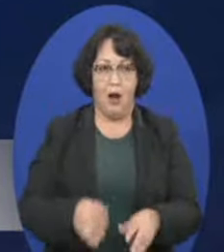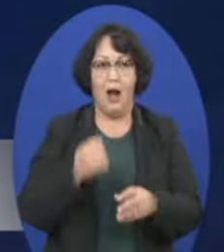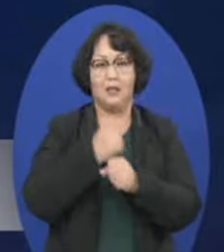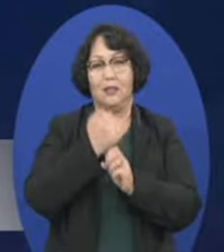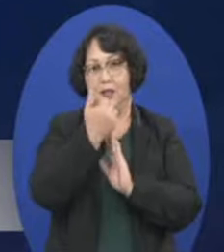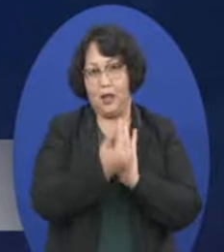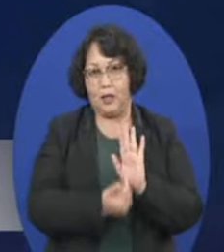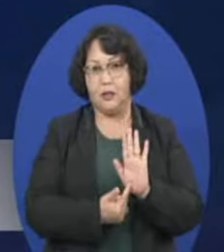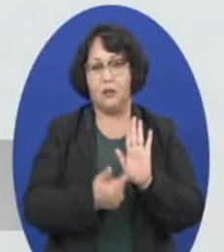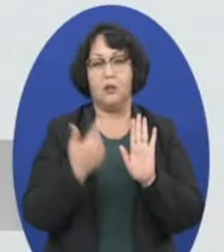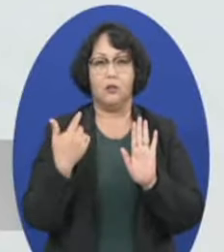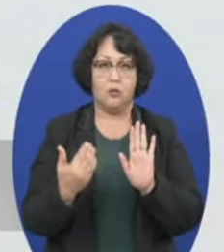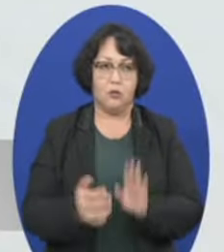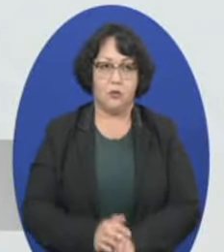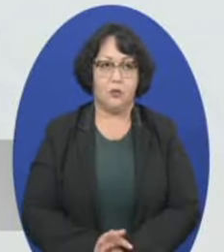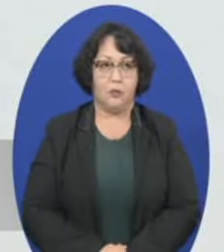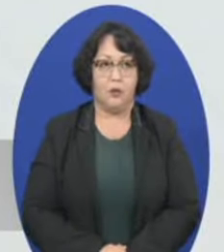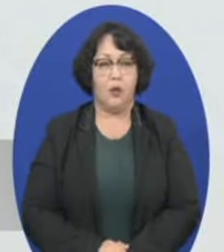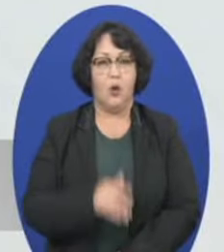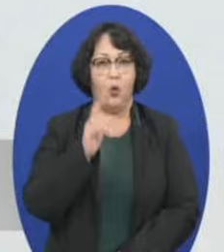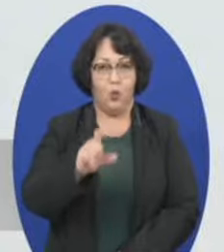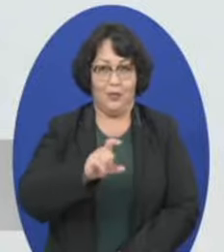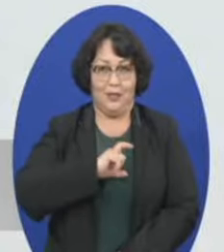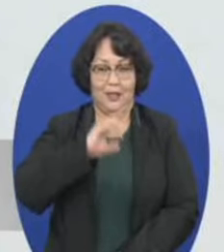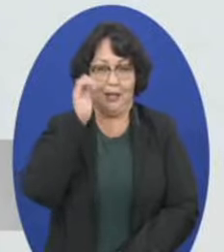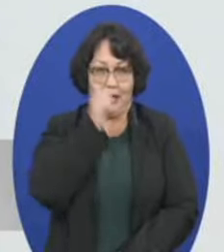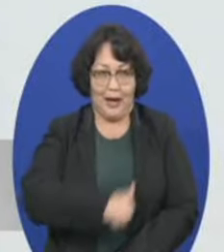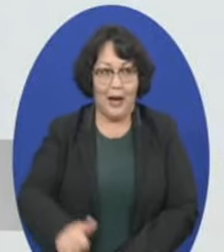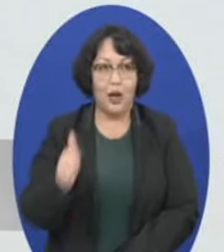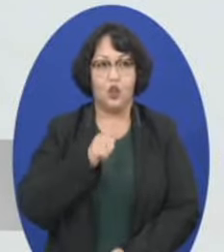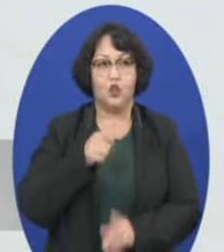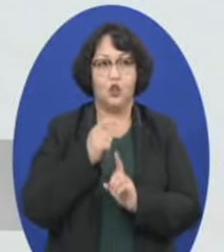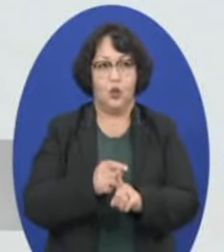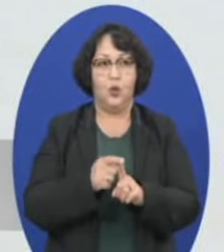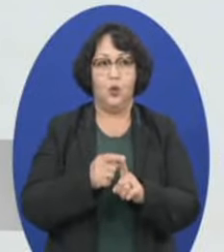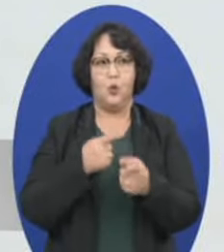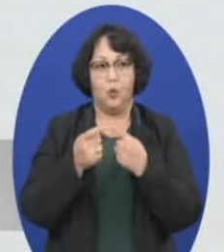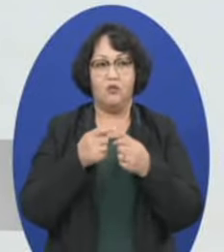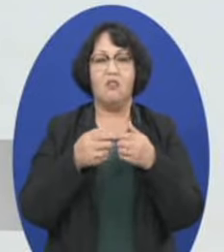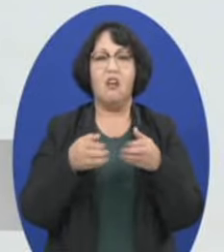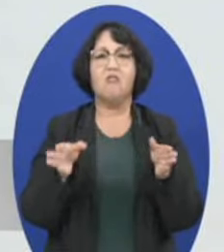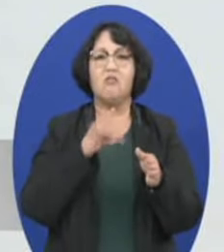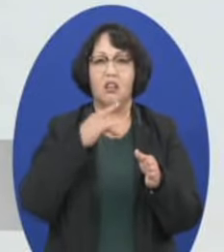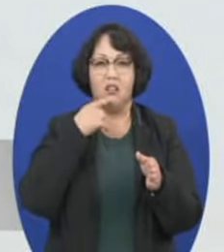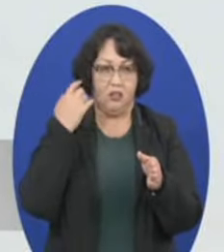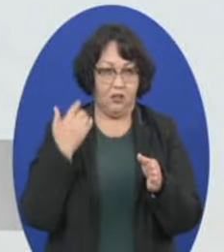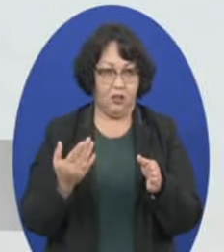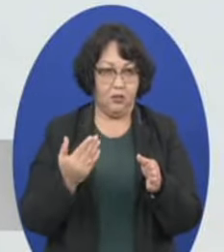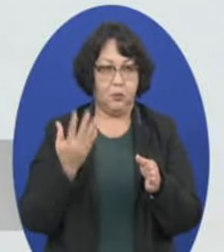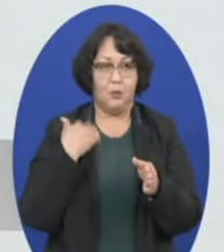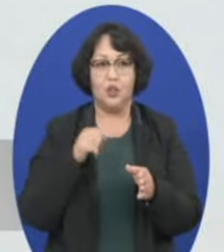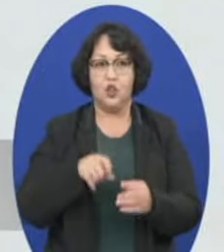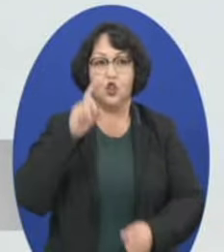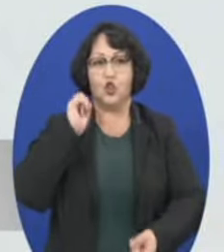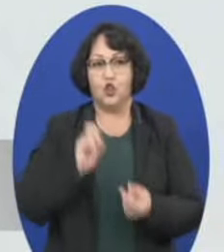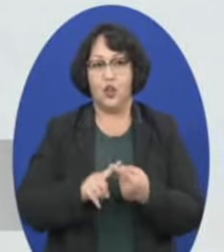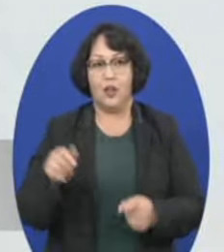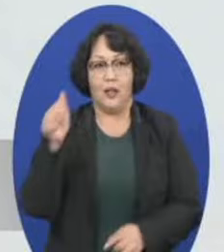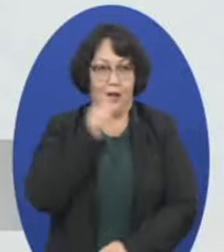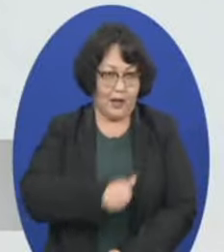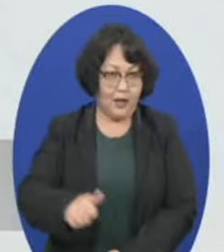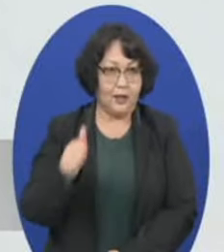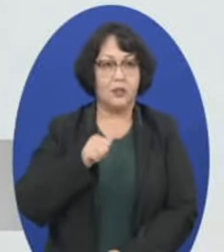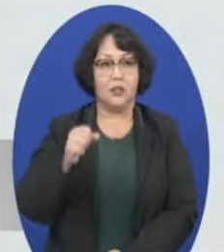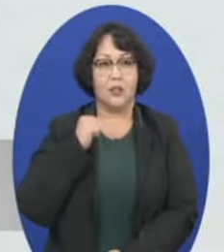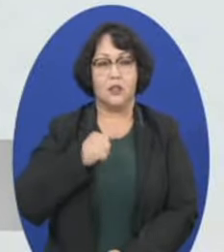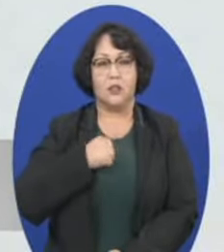ажлын тайланд дурдлаа. Хүний эрхийг хангахад чиглэсэн чуулган байгаасаа гэж нээлтнэр хэлж байсан. Энэ одоо хилж байсан зорилго бол бүрэн хангагдсан